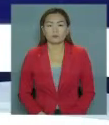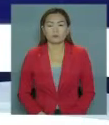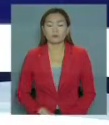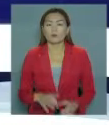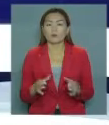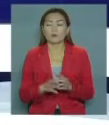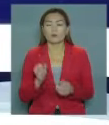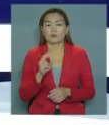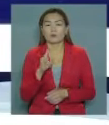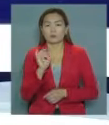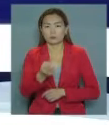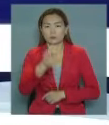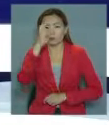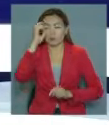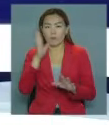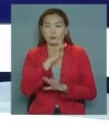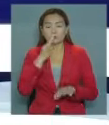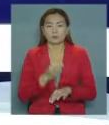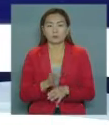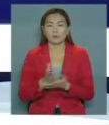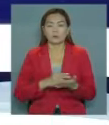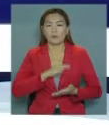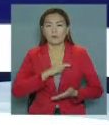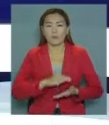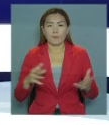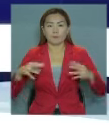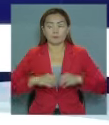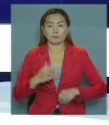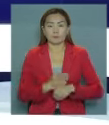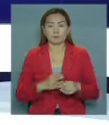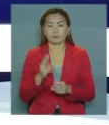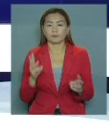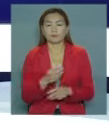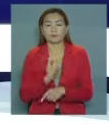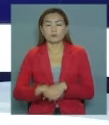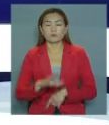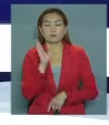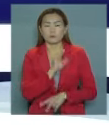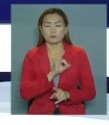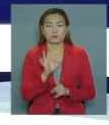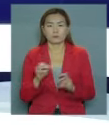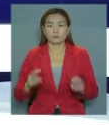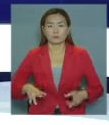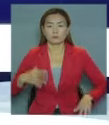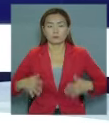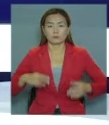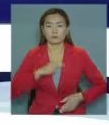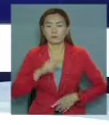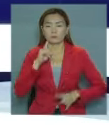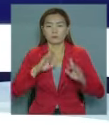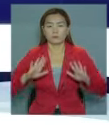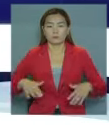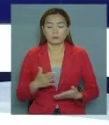Төтеншіліктер мен Ақжайық мемлекеттік табиғи резерватының қызметкерлері бірлесіп, қызыл жалынға тосқауыл қою мақсатында оқу-жаттығу жиынын